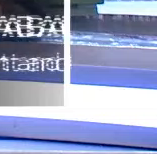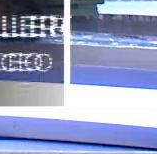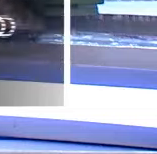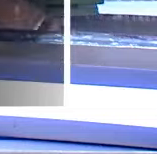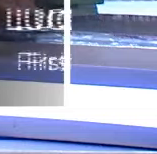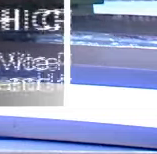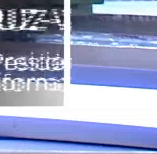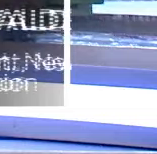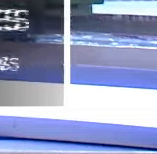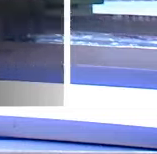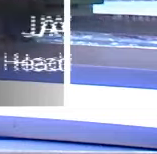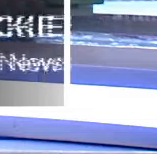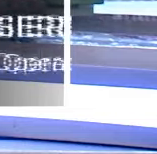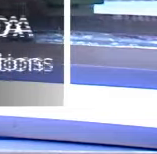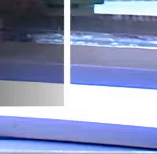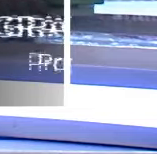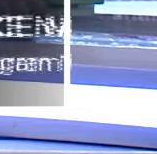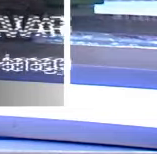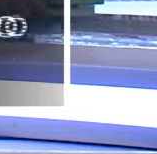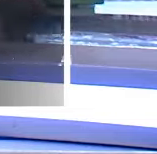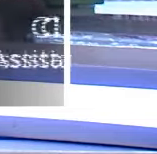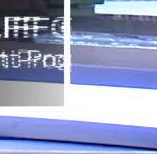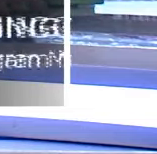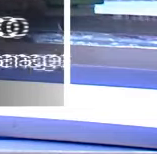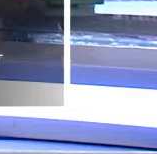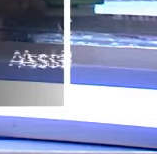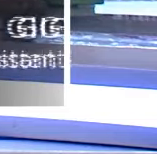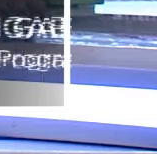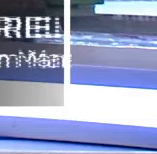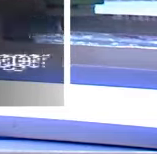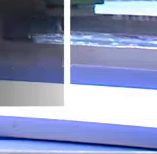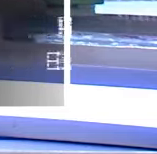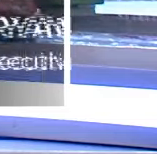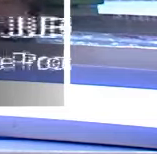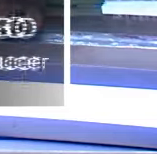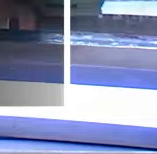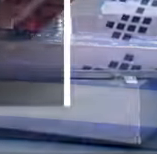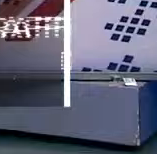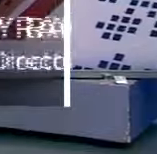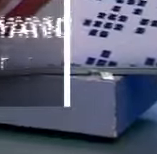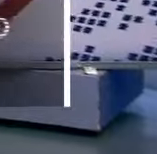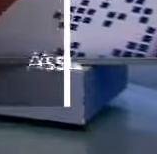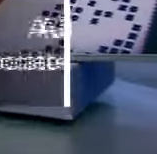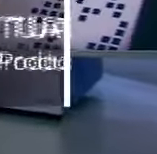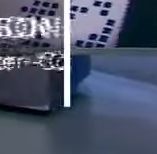opinion. Kami yung kasanggas magbalita. Ako po si Mayan Los Baños. Ako na po si Edlin Gao. Magandang gabi.